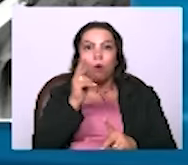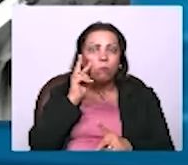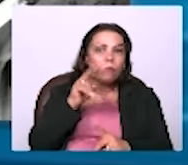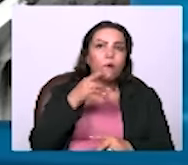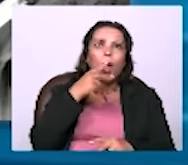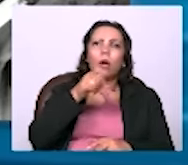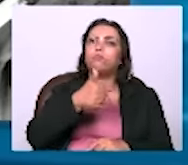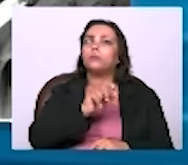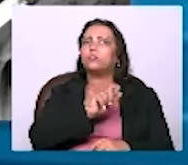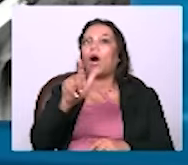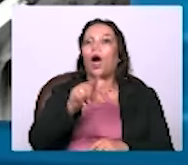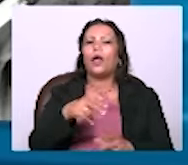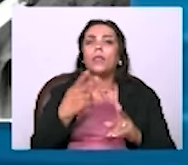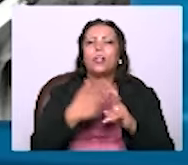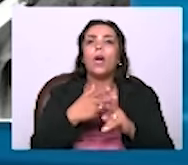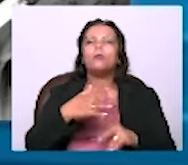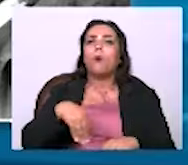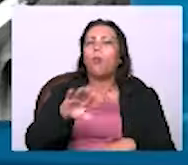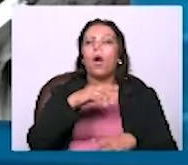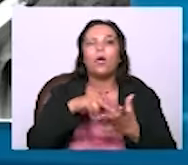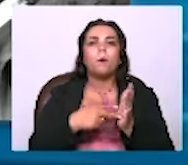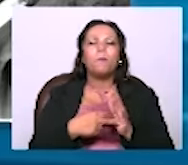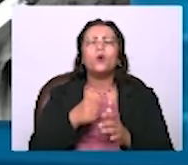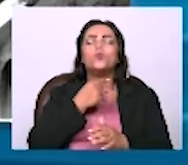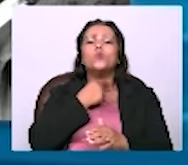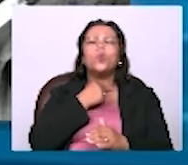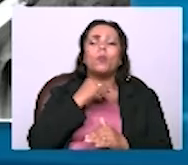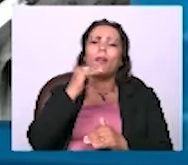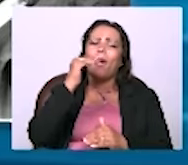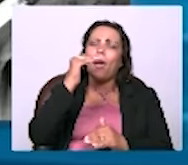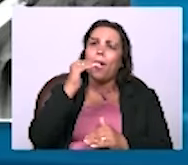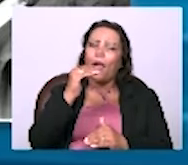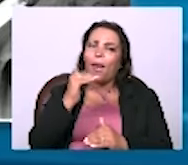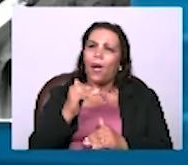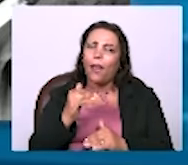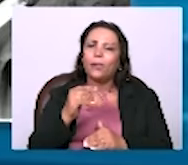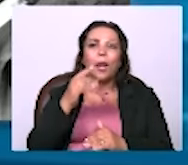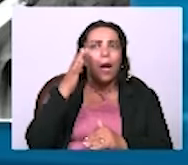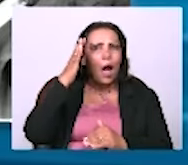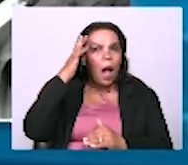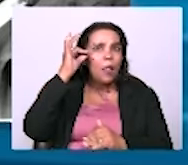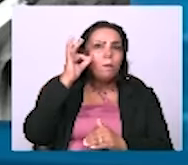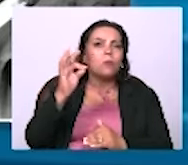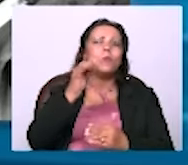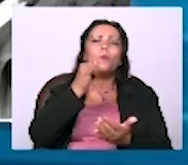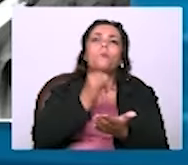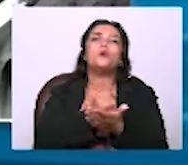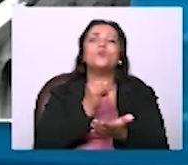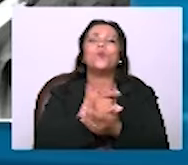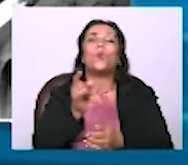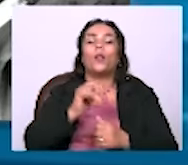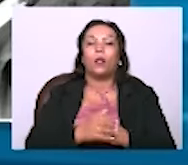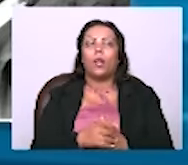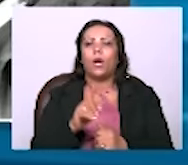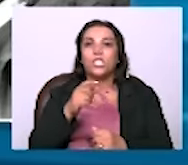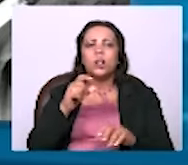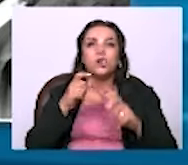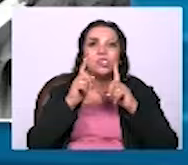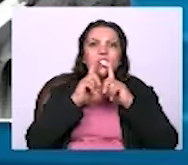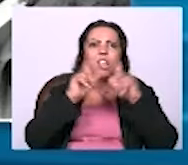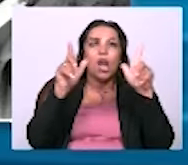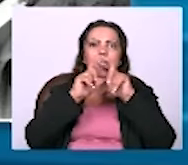اكتر الناس بتحترم دايما الصوت الهادئ العقلاني المسؤول ولكن اللي بيزعق ده